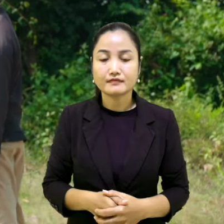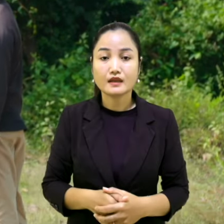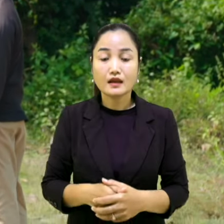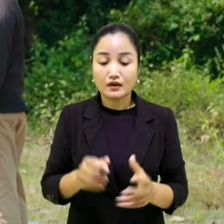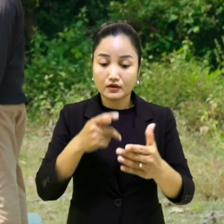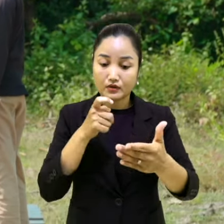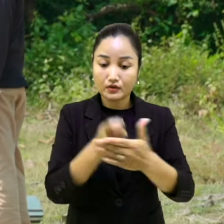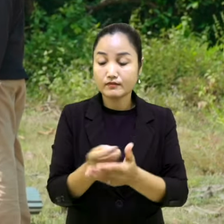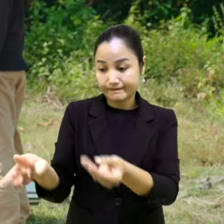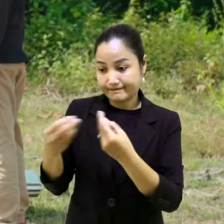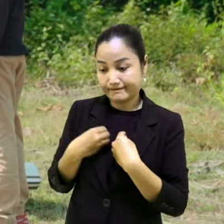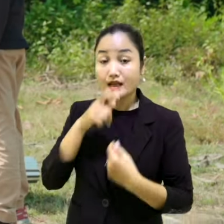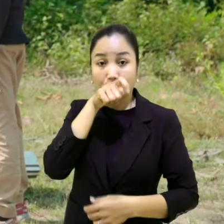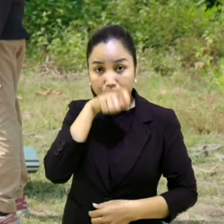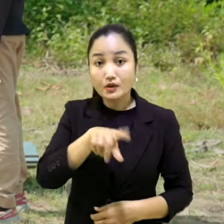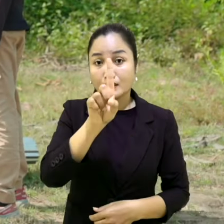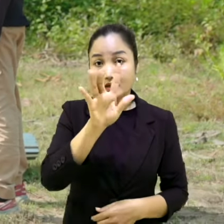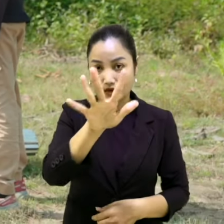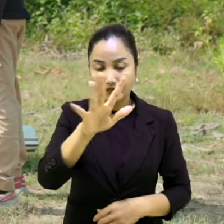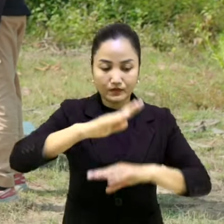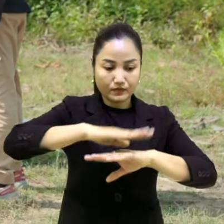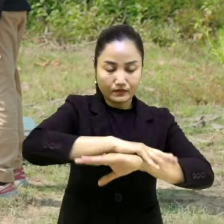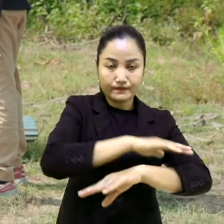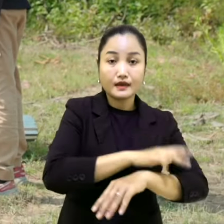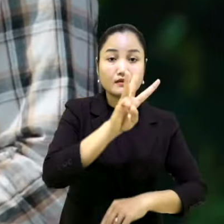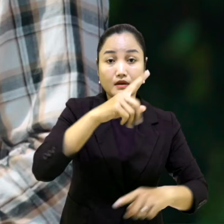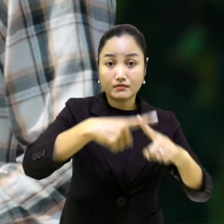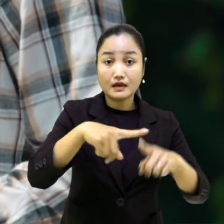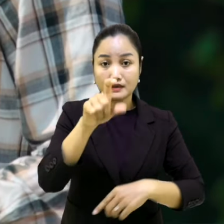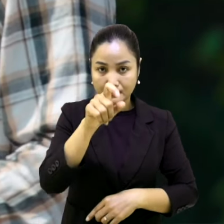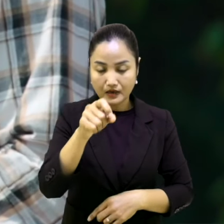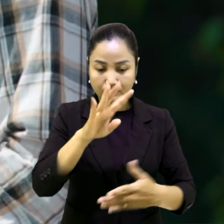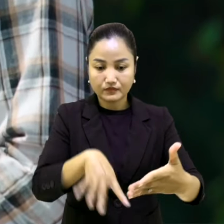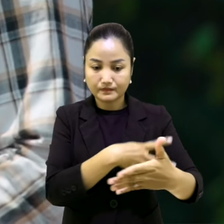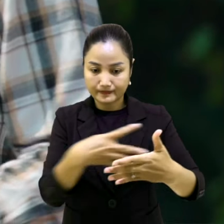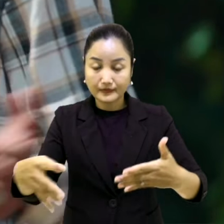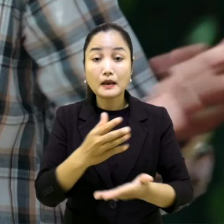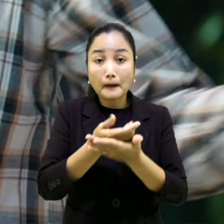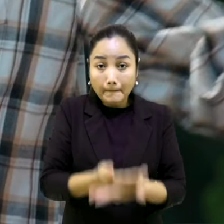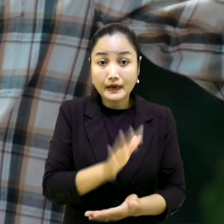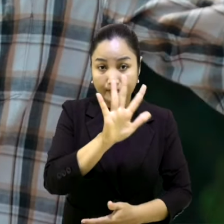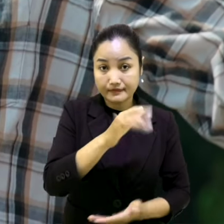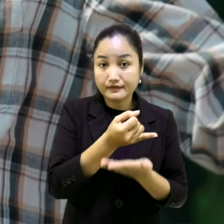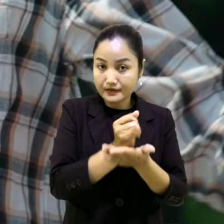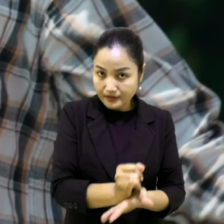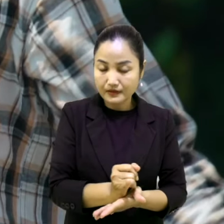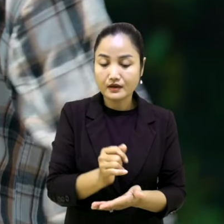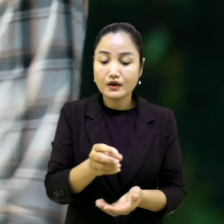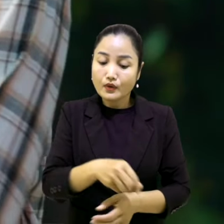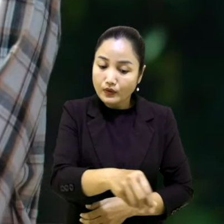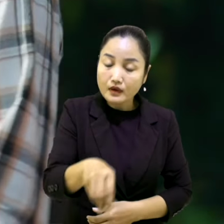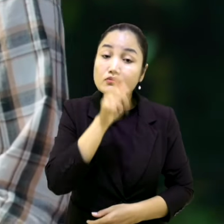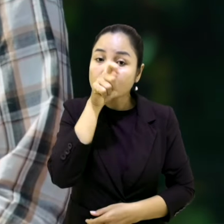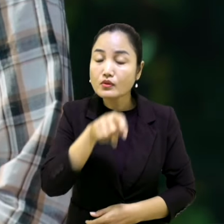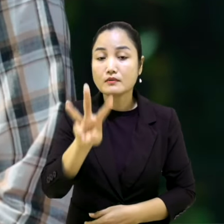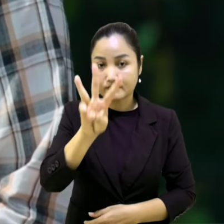Cùng ruông ai mô văn nhóm đọc bàm cà bà, ai sang gà xây bay mai đọc xe lập, bay bàm cà lâu, thân nằm mô văn nâng